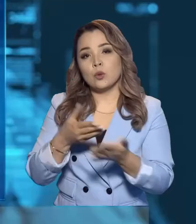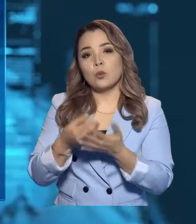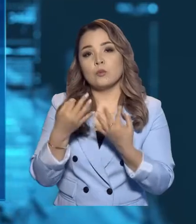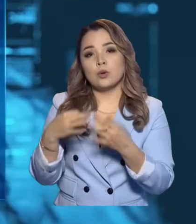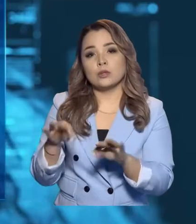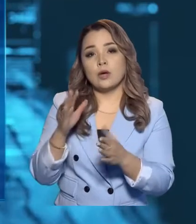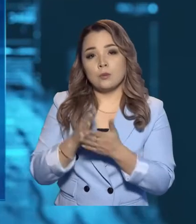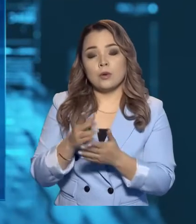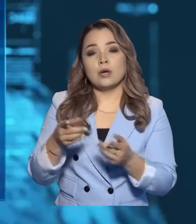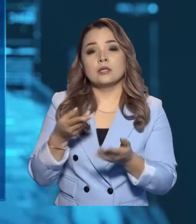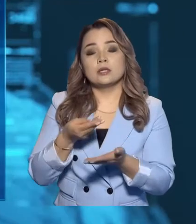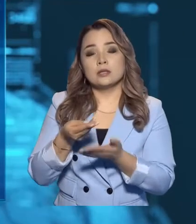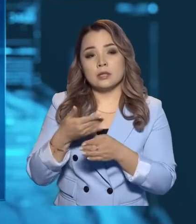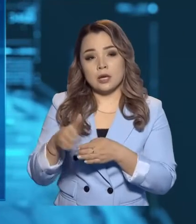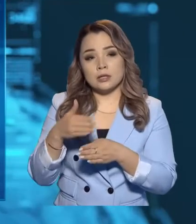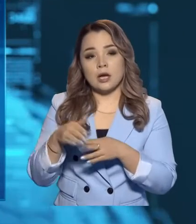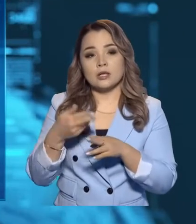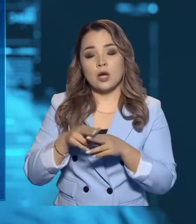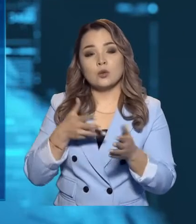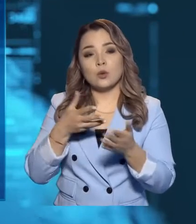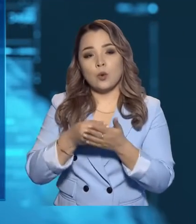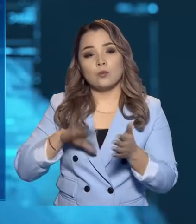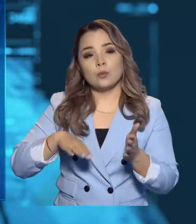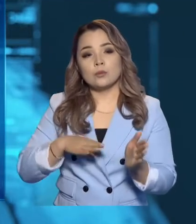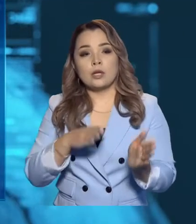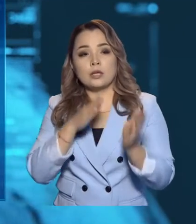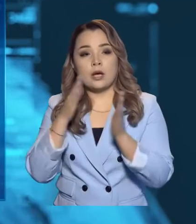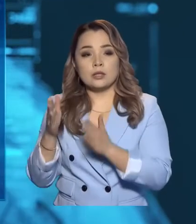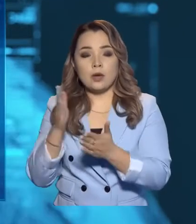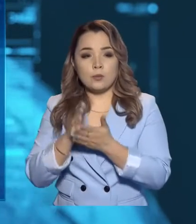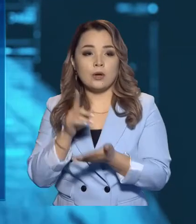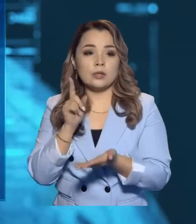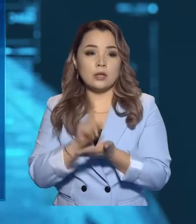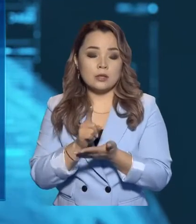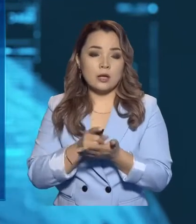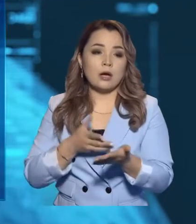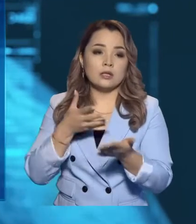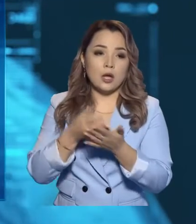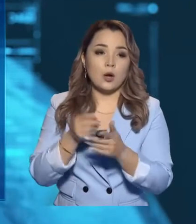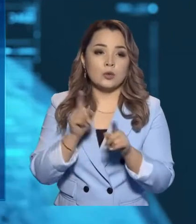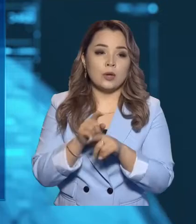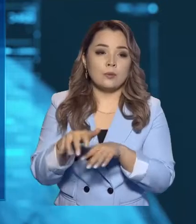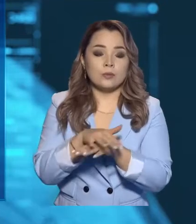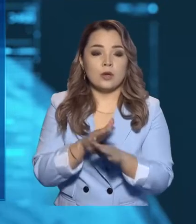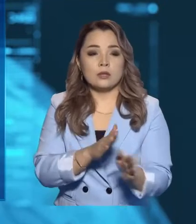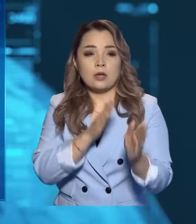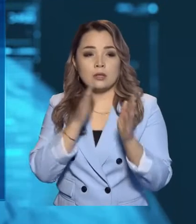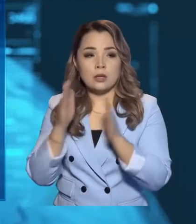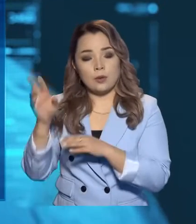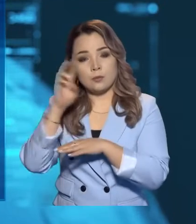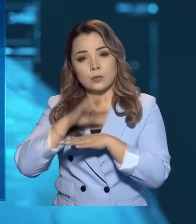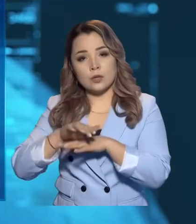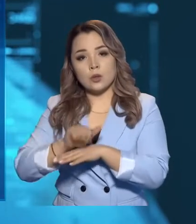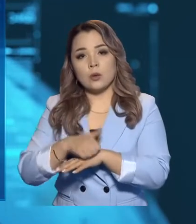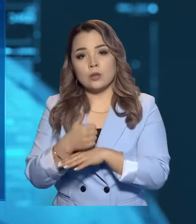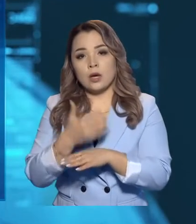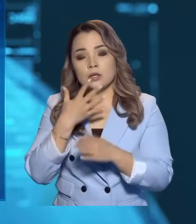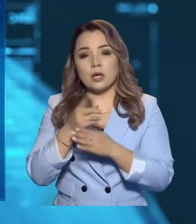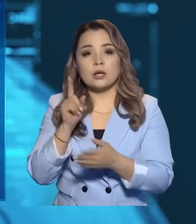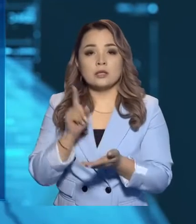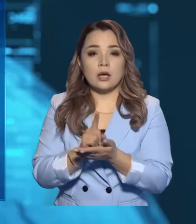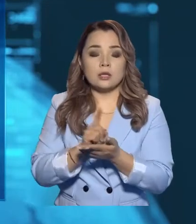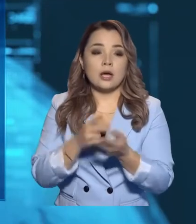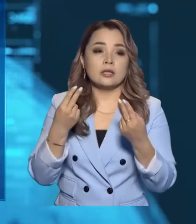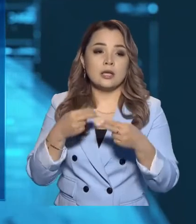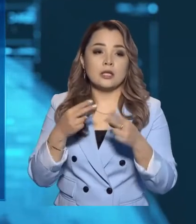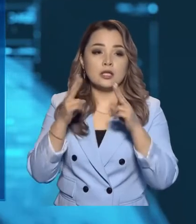босатылды, несе төлемдерін кенге қалдырылды, ал салықтар мен алымдарды төлеу мерзімдері шегеріліп, мемлекеттік кірістер органдары бастаған салық және